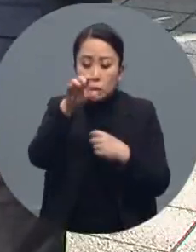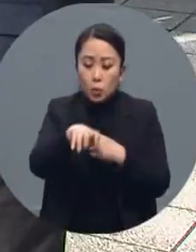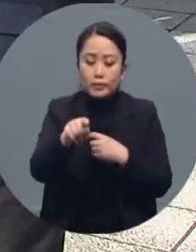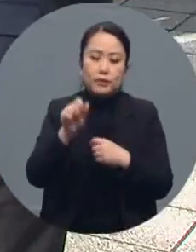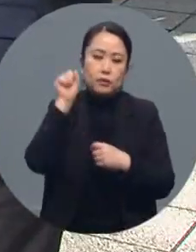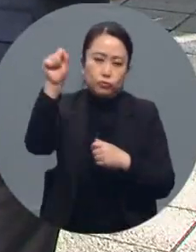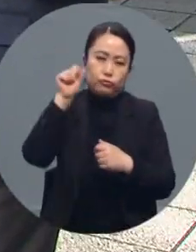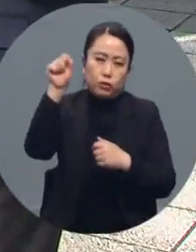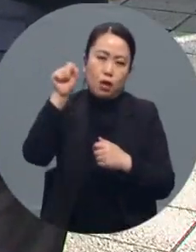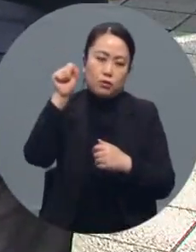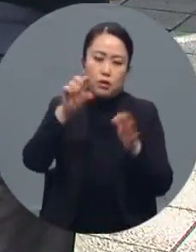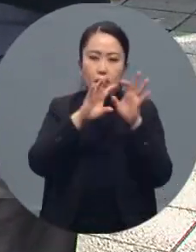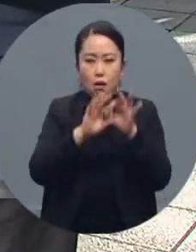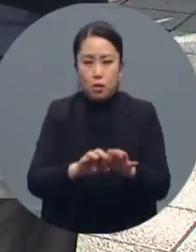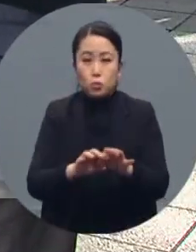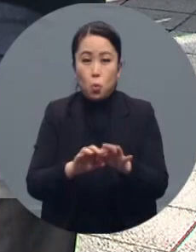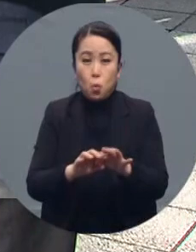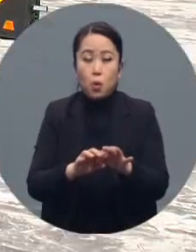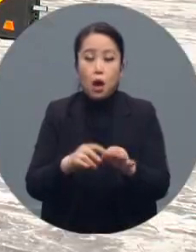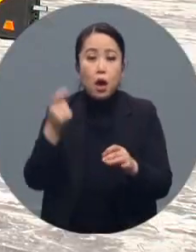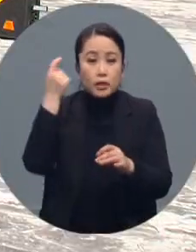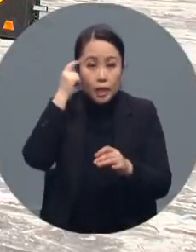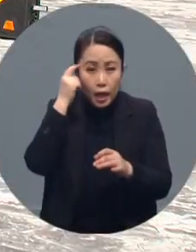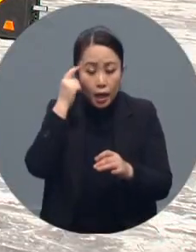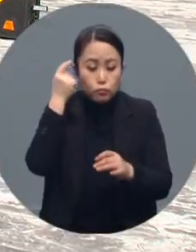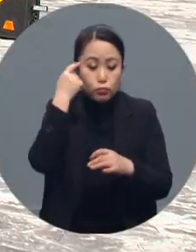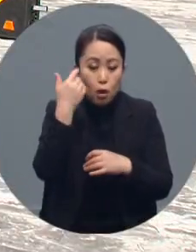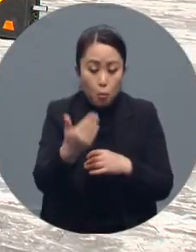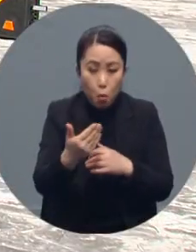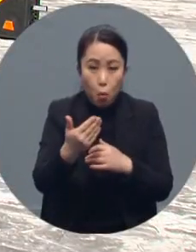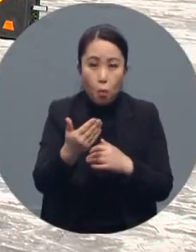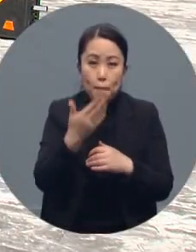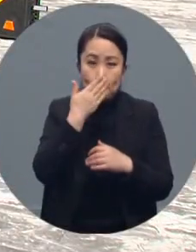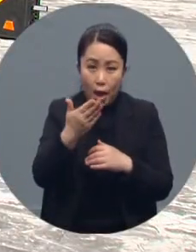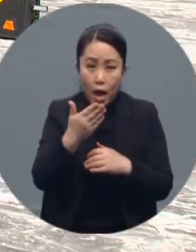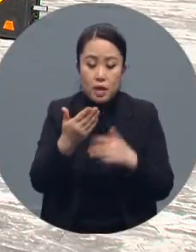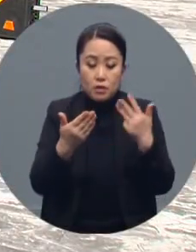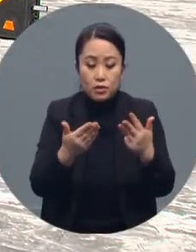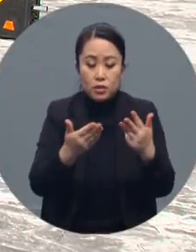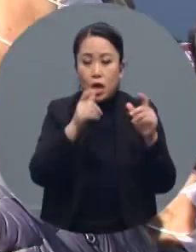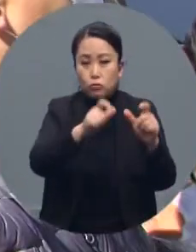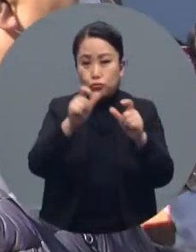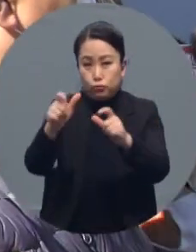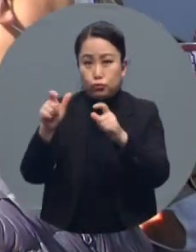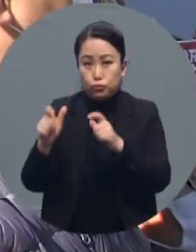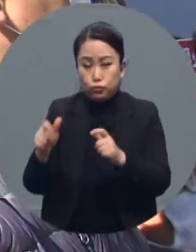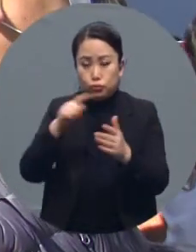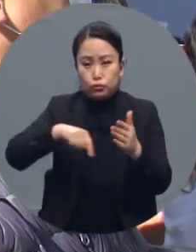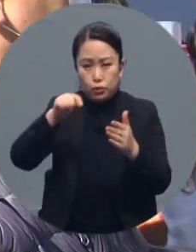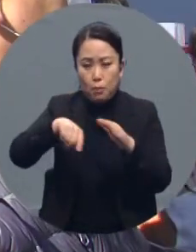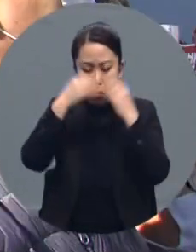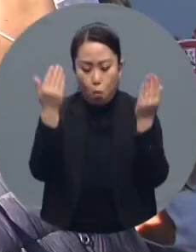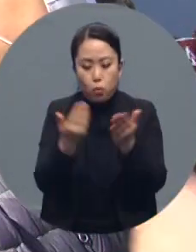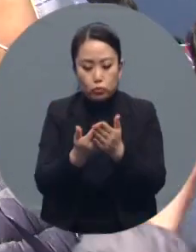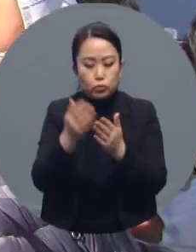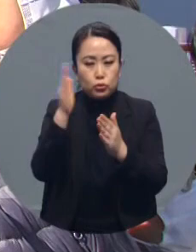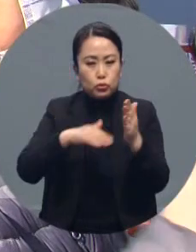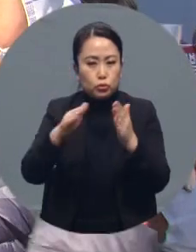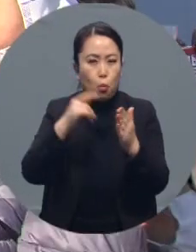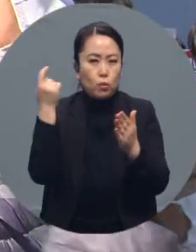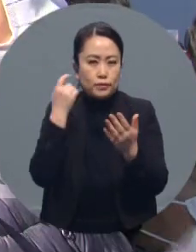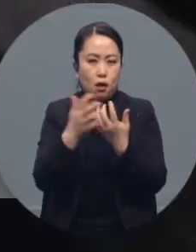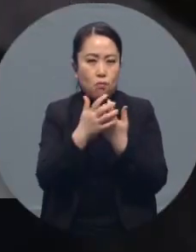이어졌습니다. 의견 수렴 대상인 8개 구군의 순회 공청회를 요구했지만 한수원은 세 차례로